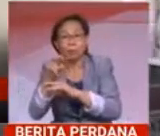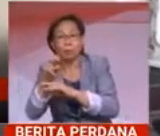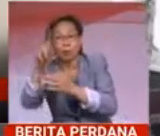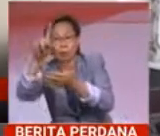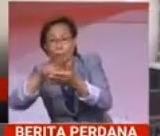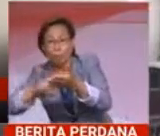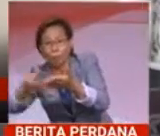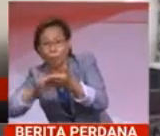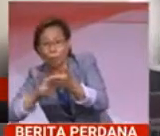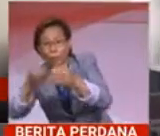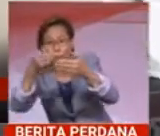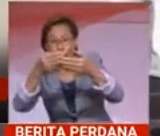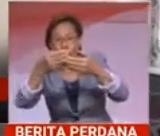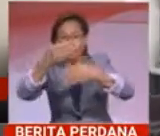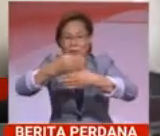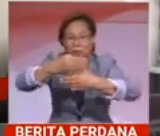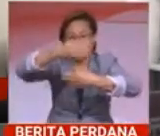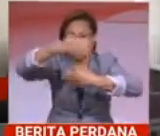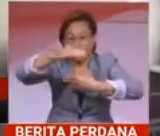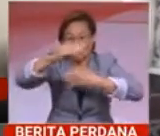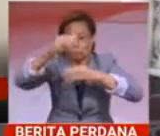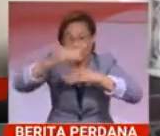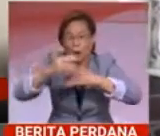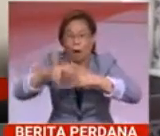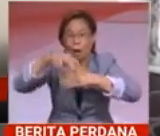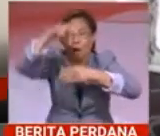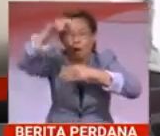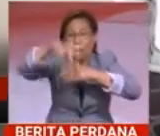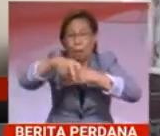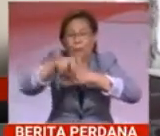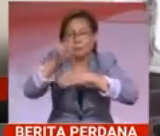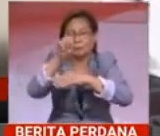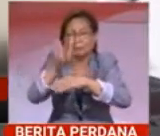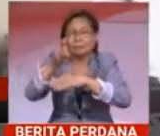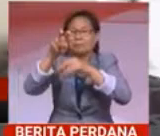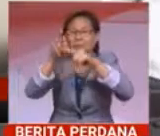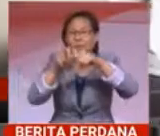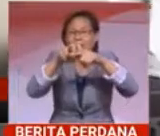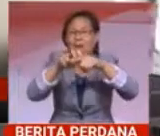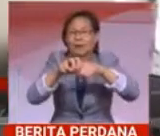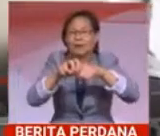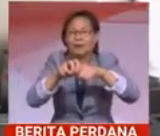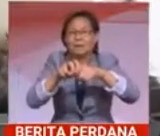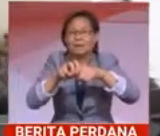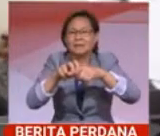memeriksa bukaan tingkap yang sempit sebelum melompat dan bergayut di tingkap menggunakan kaki